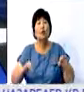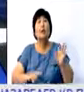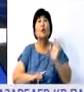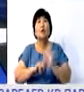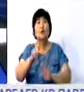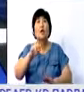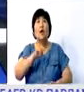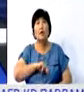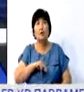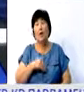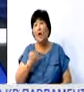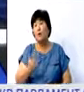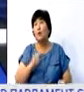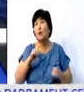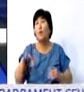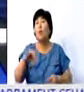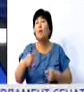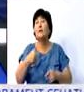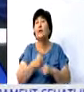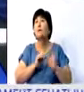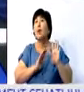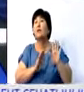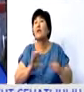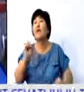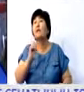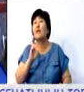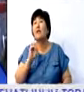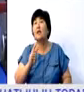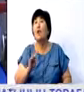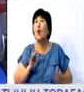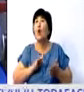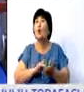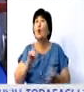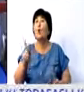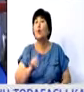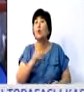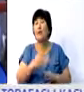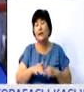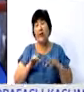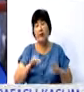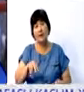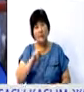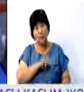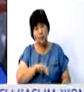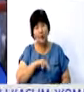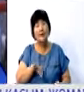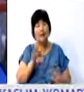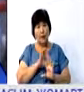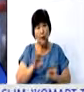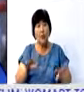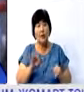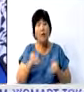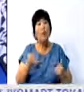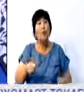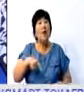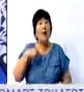асырылуда. Брифингте облыс әкімінің орынбасары Евгений Ким туризм саласы бойынша атқарылып жатқан жұмыстарға да тоқталды.